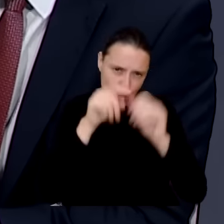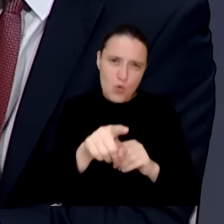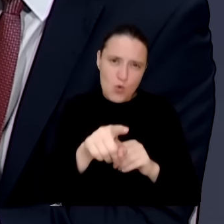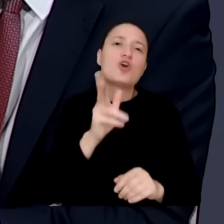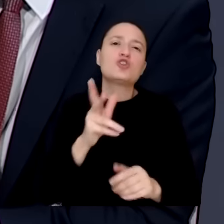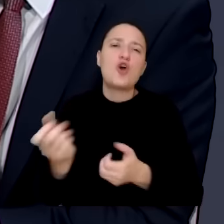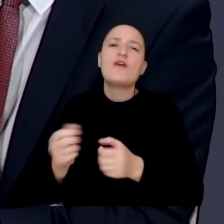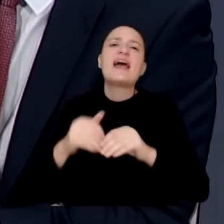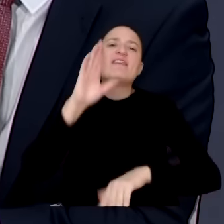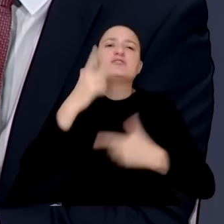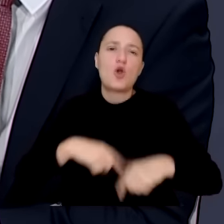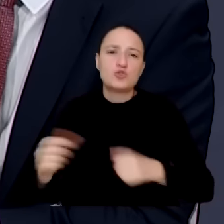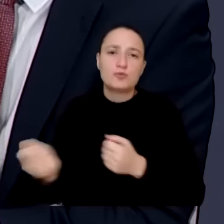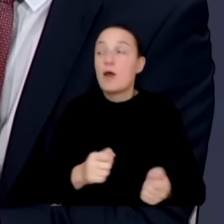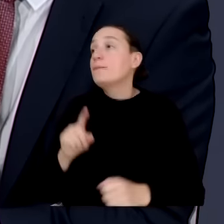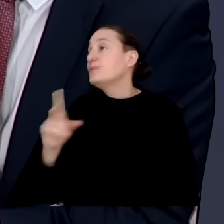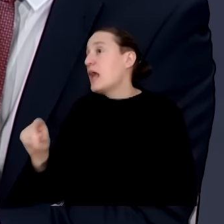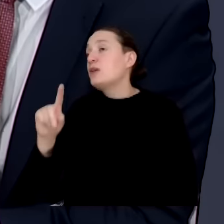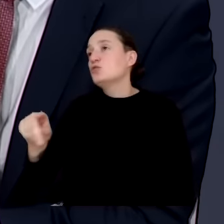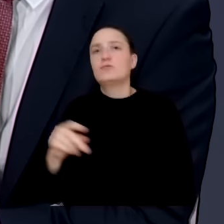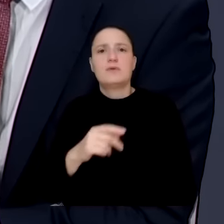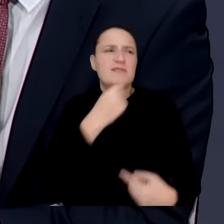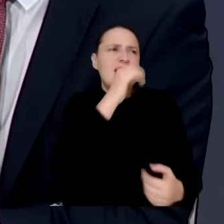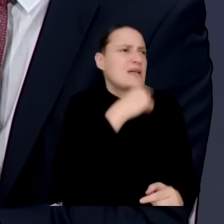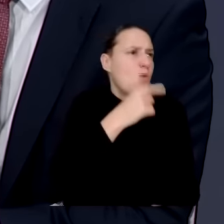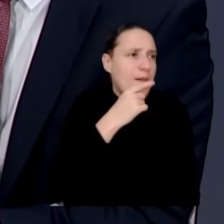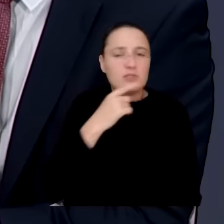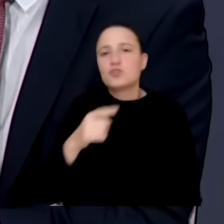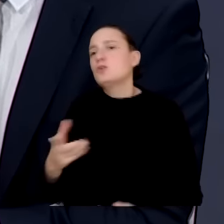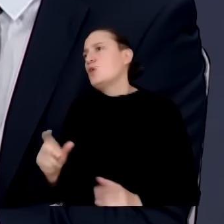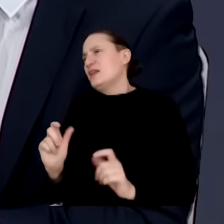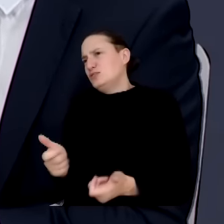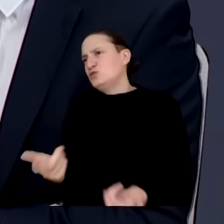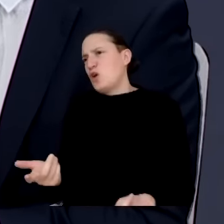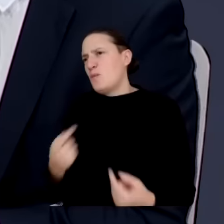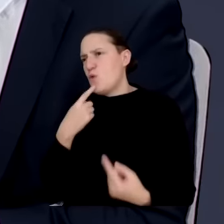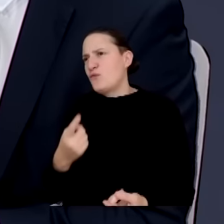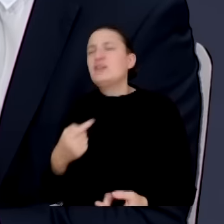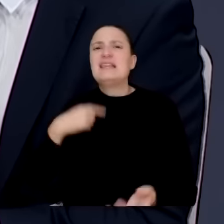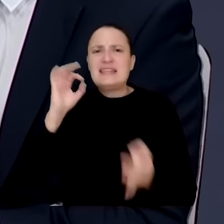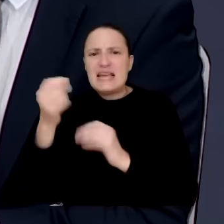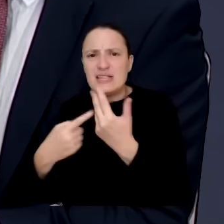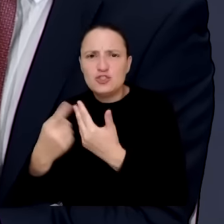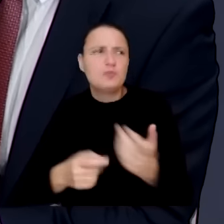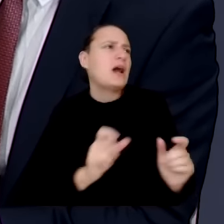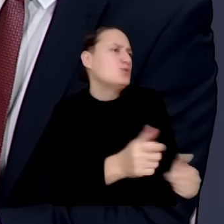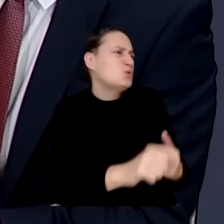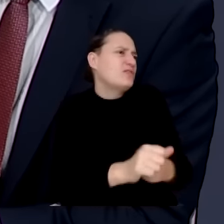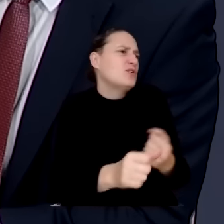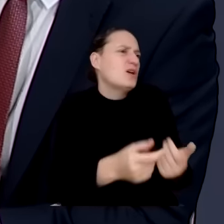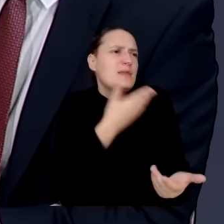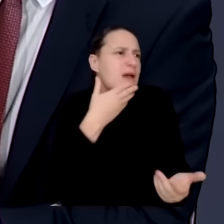właśnie stronnictwo jego stronnictwo ale proszę pana czym pan w ogóle mówi ja pan mówię o danych o liczbach a pan nie ma tutaj